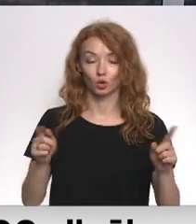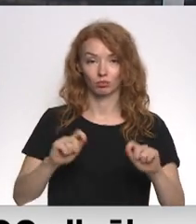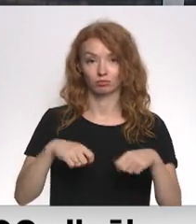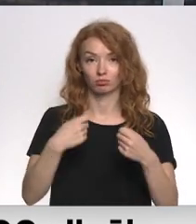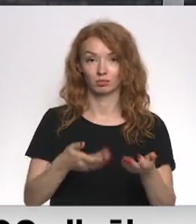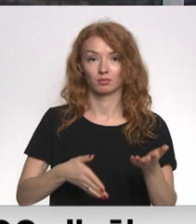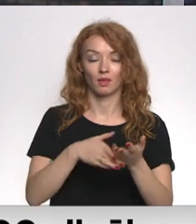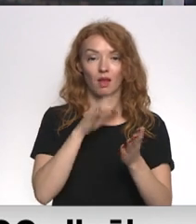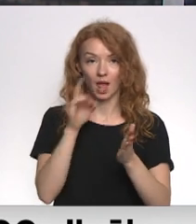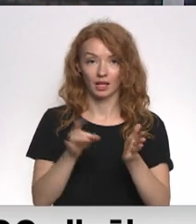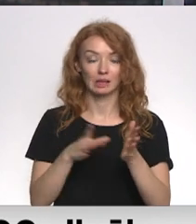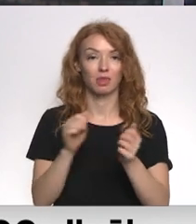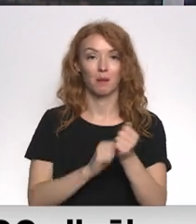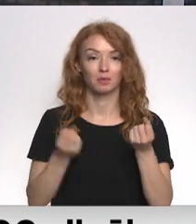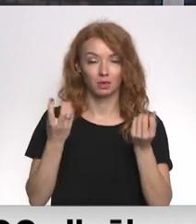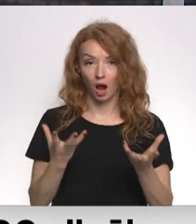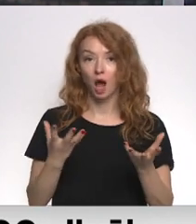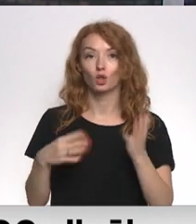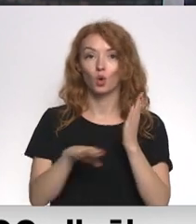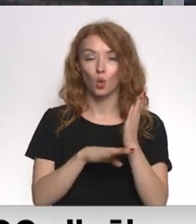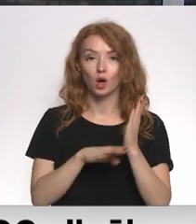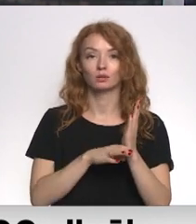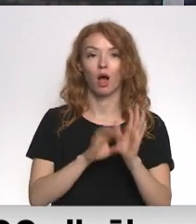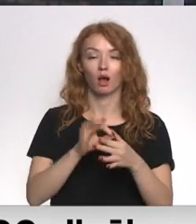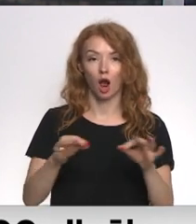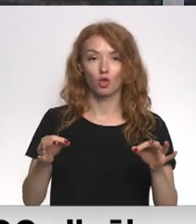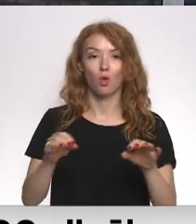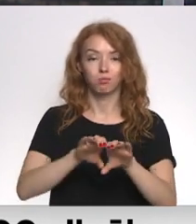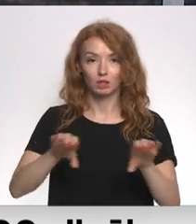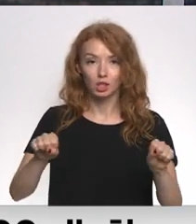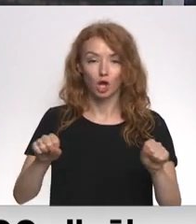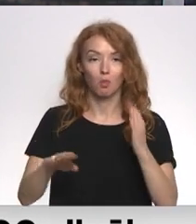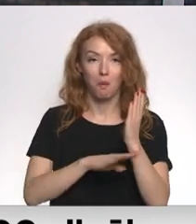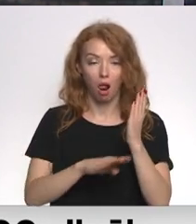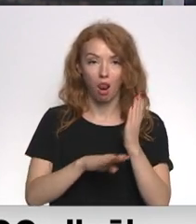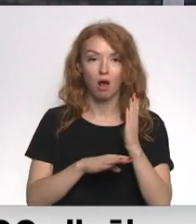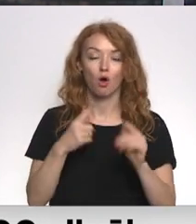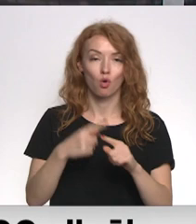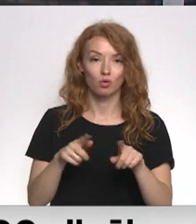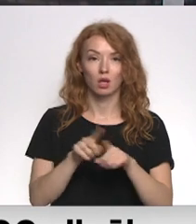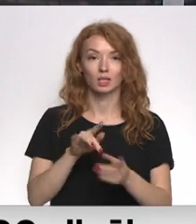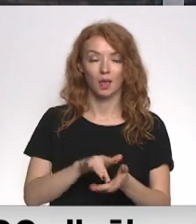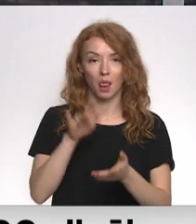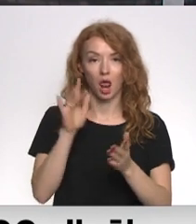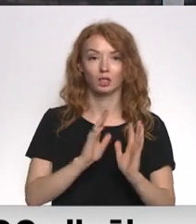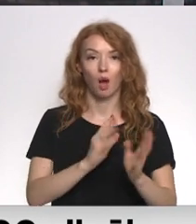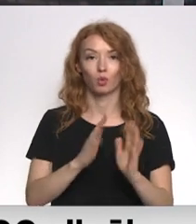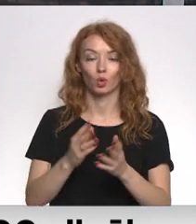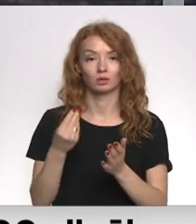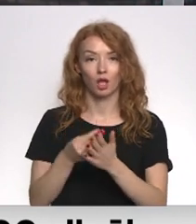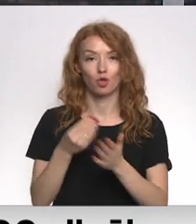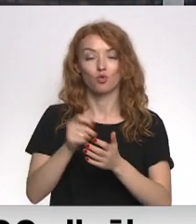atbalstu elektrības, dabasgāzes, koksnes, granulu, brikešu, malkas, kā arī centralizētās apkuras cenu